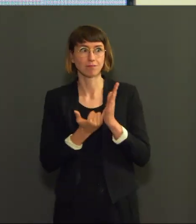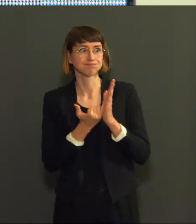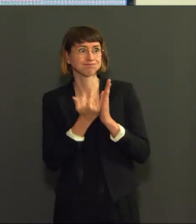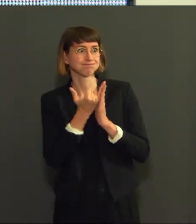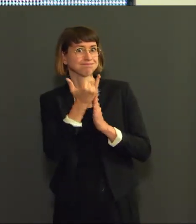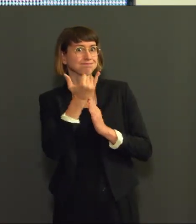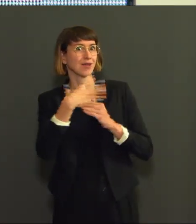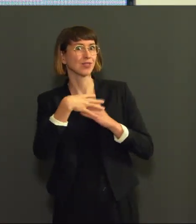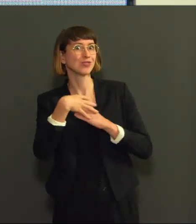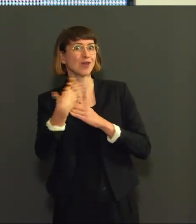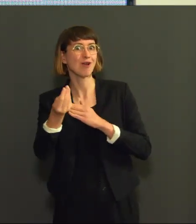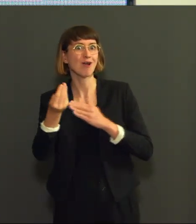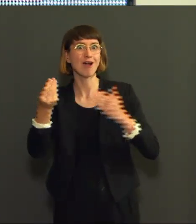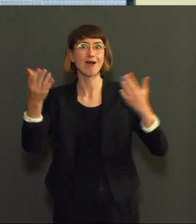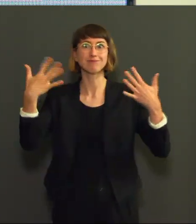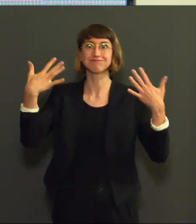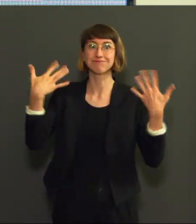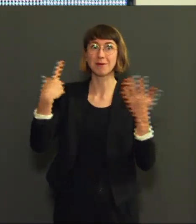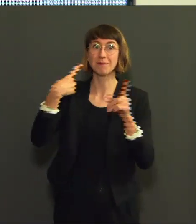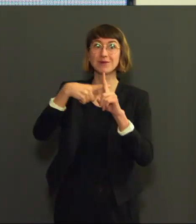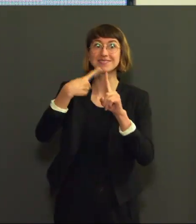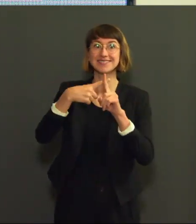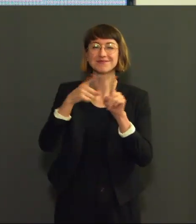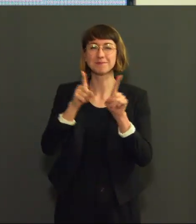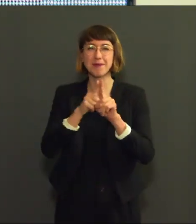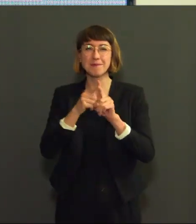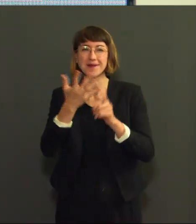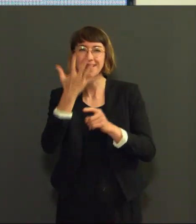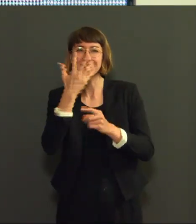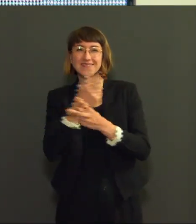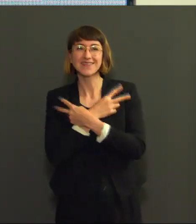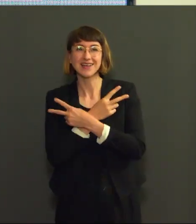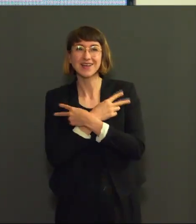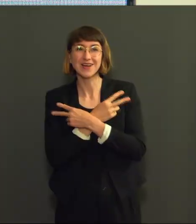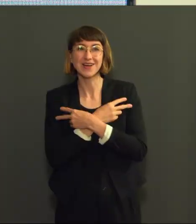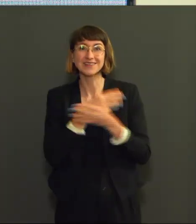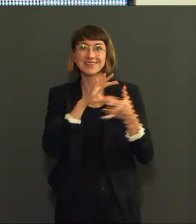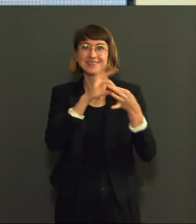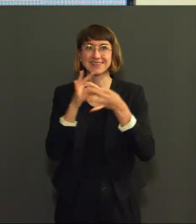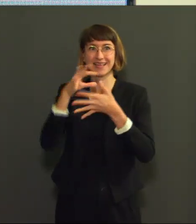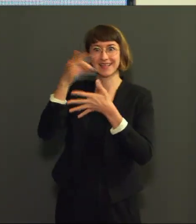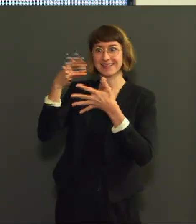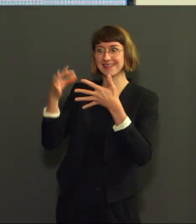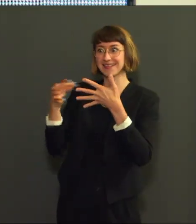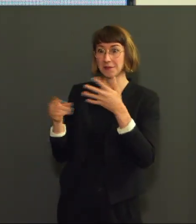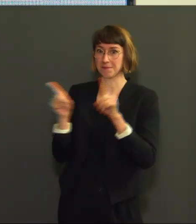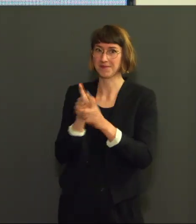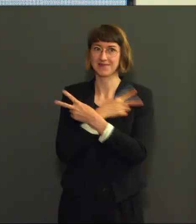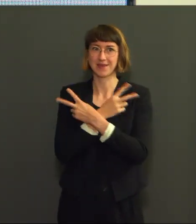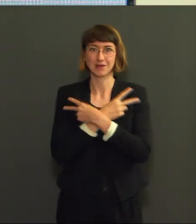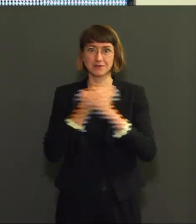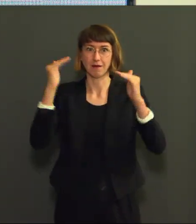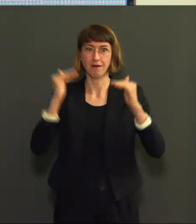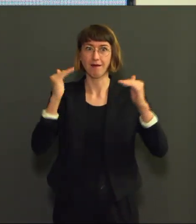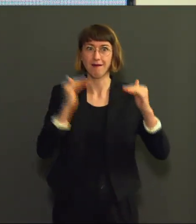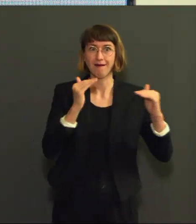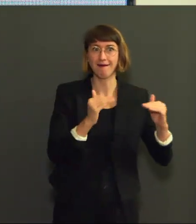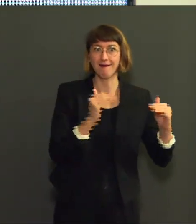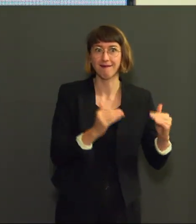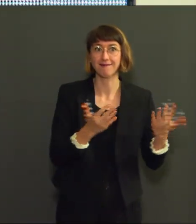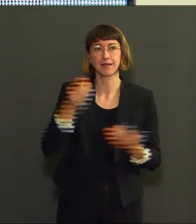sens, c'est-à-dire qu'ils sont en mode vacances et ils poursuivent leur évolution favorable. La situation dans les écoles aussi